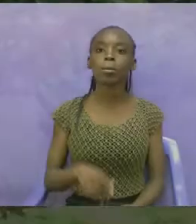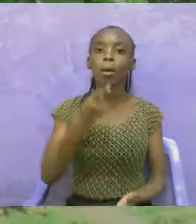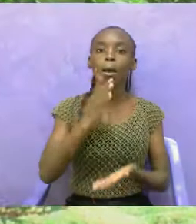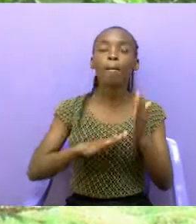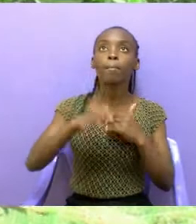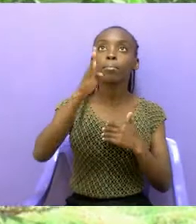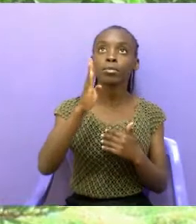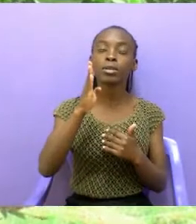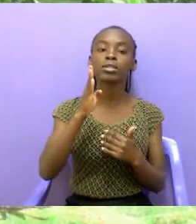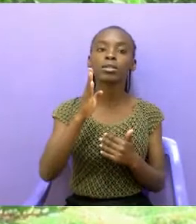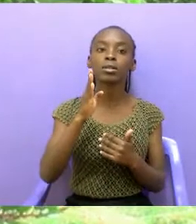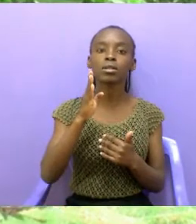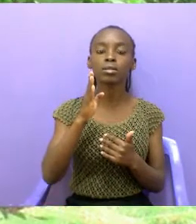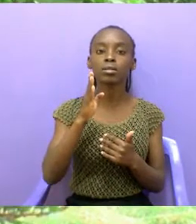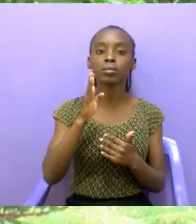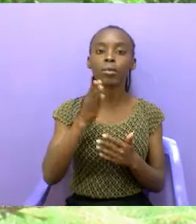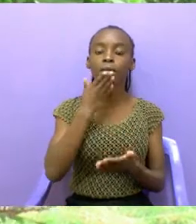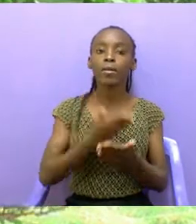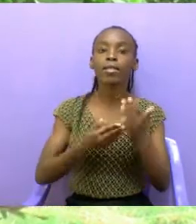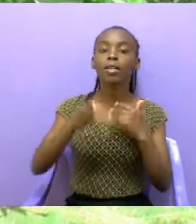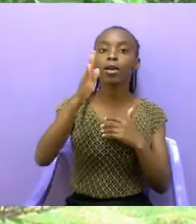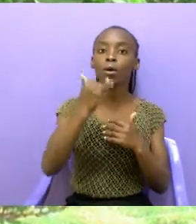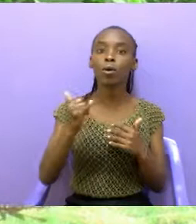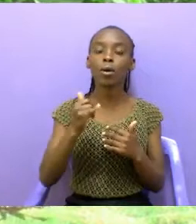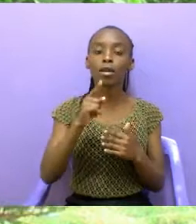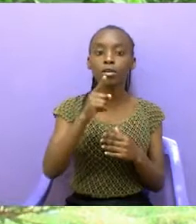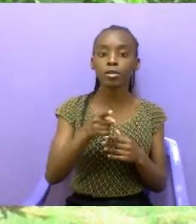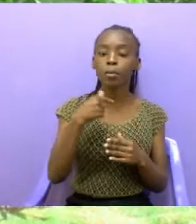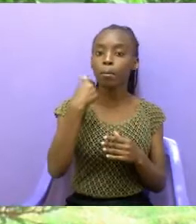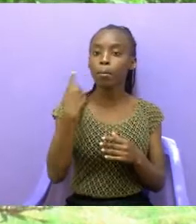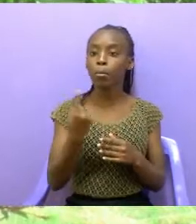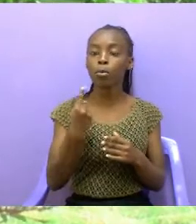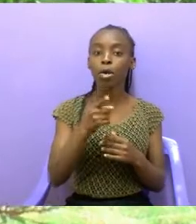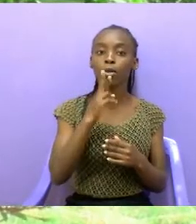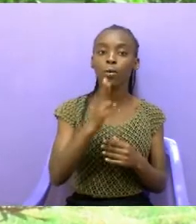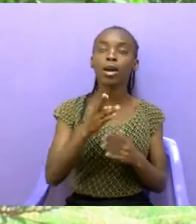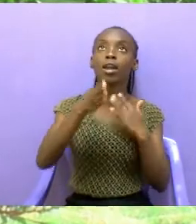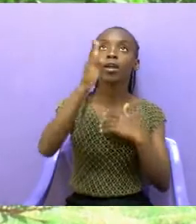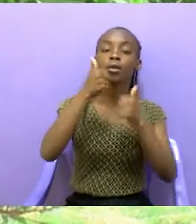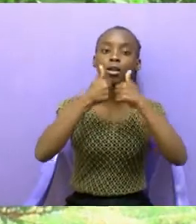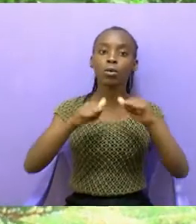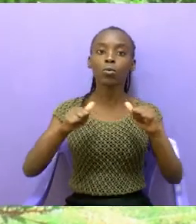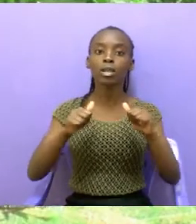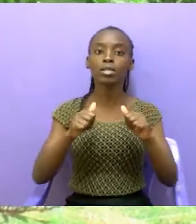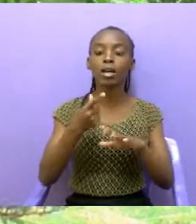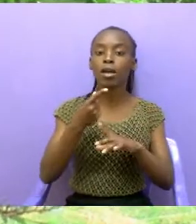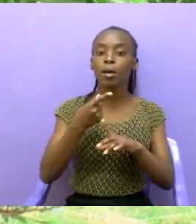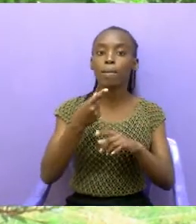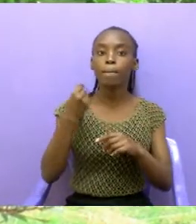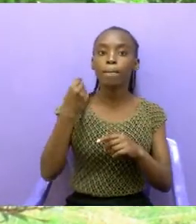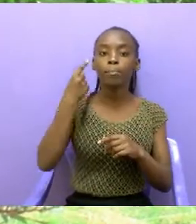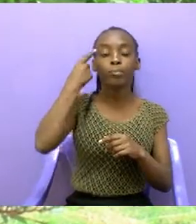Bwana Yesu asifiwe sana. Nashukuru Mungu kwa sababu yako mtu wa Mungu popote ulipo. Mungu akubariki sana kwa kuchagua kusikiliza